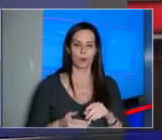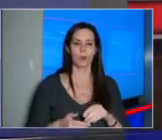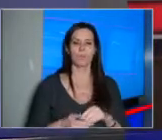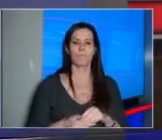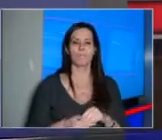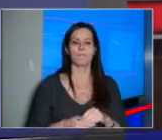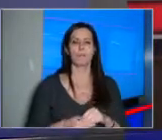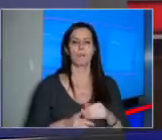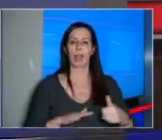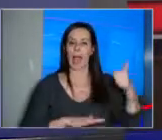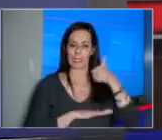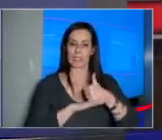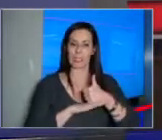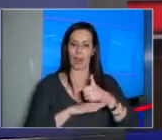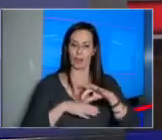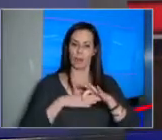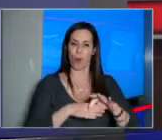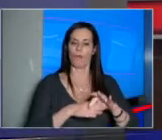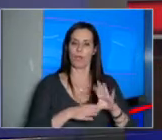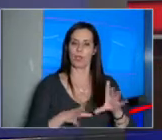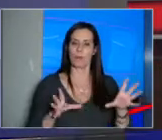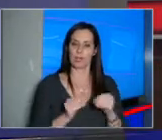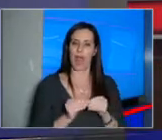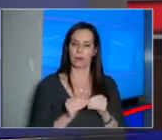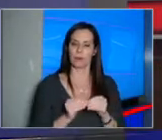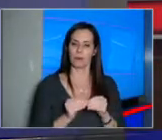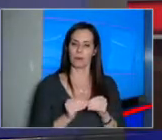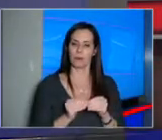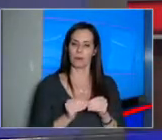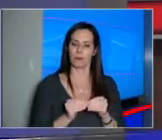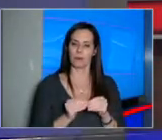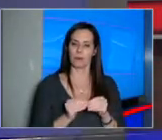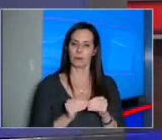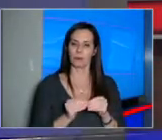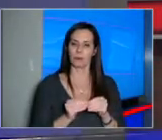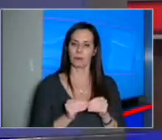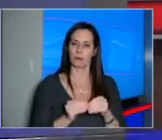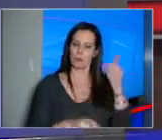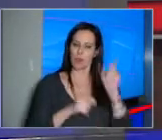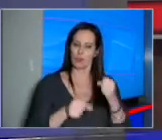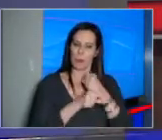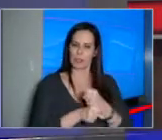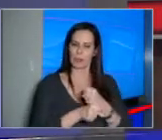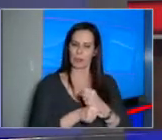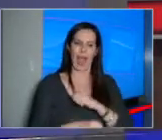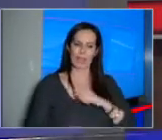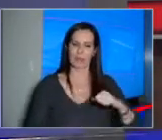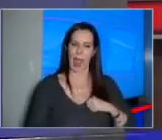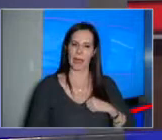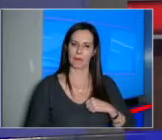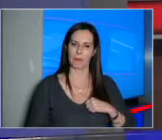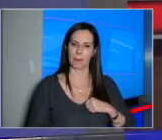כתיקונם. השר מוביל את זה, מקדם את זה, ביחד עם האורגנים שמייצגים אותם. העצמאים